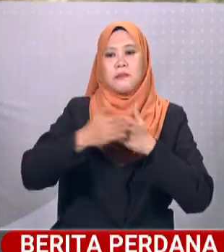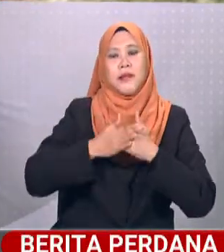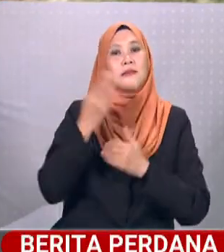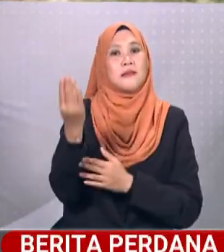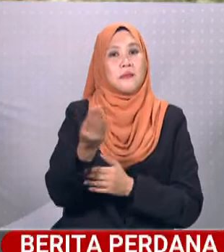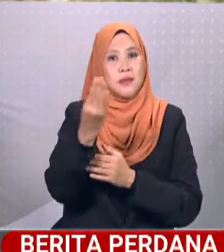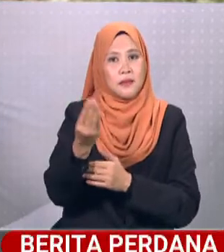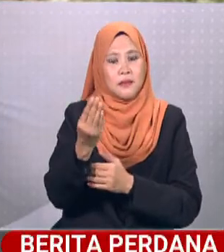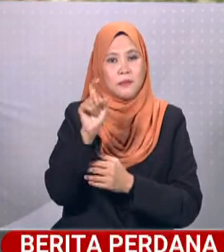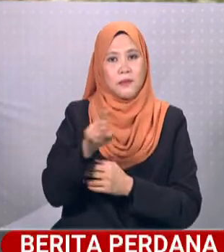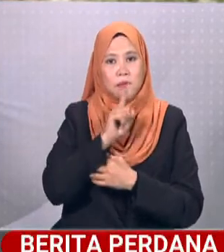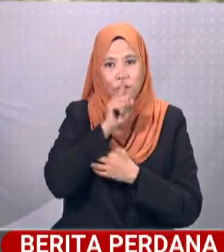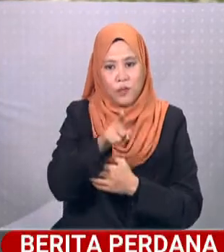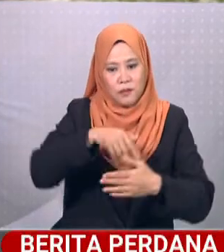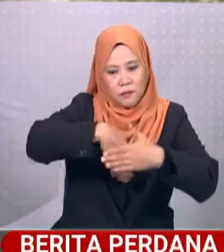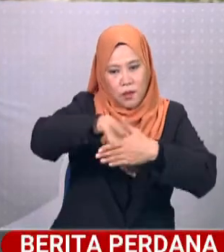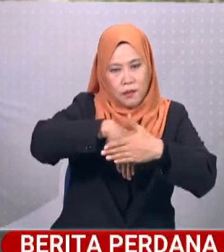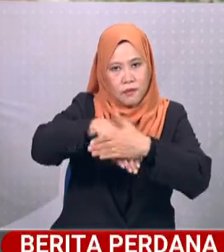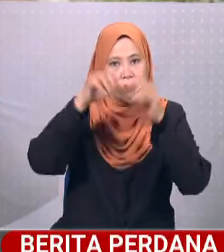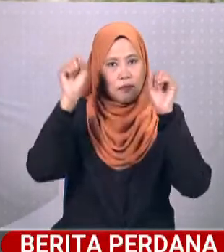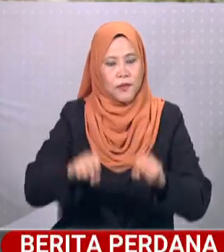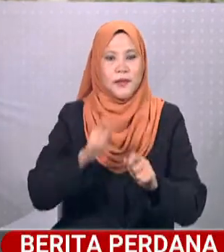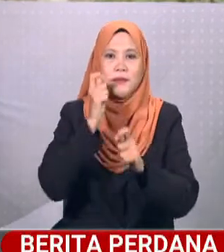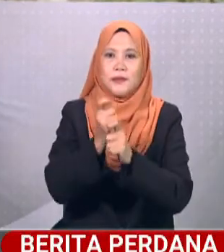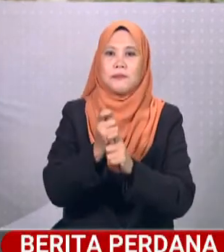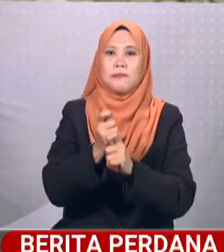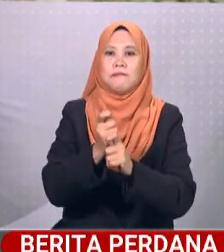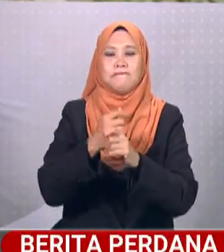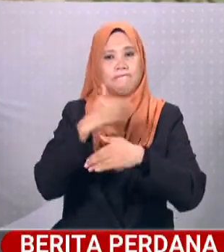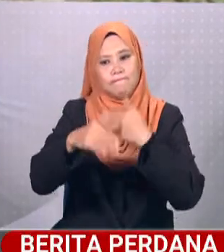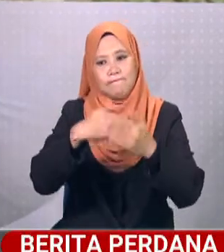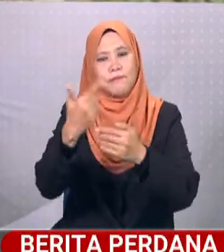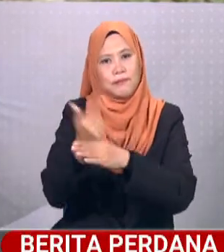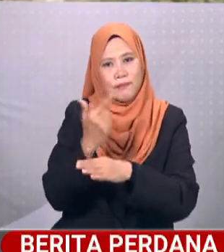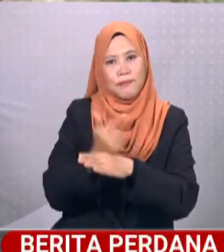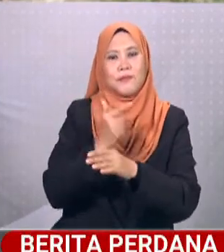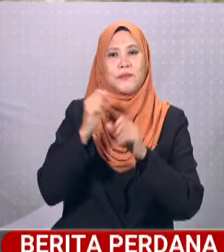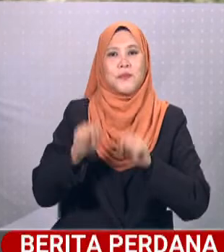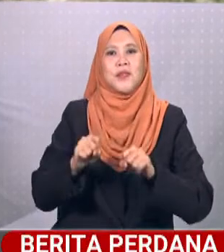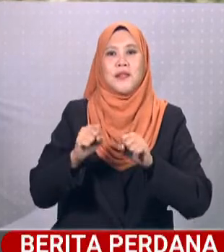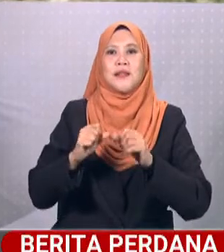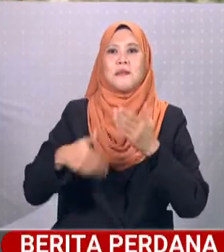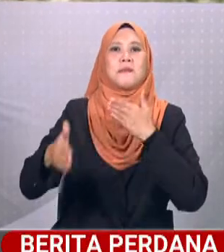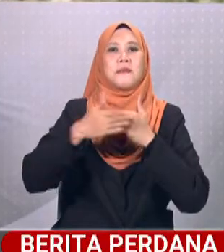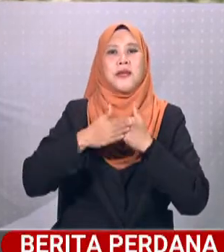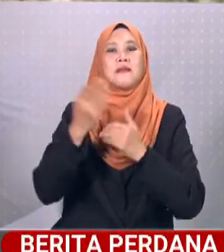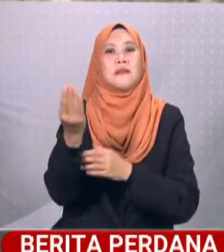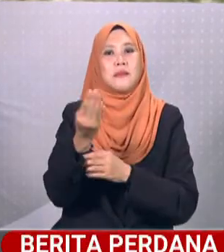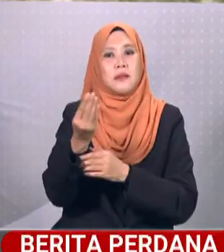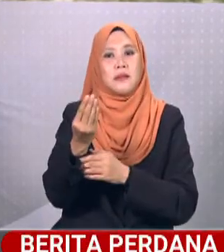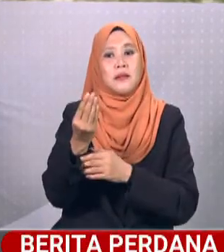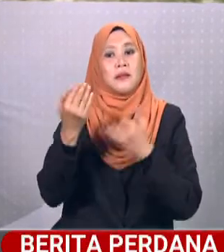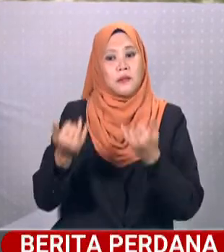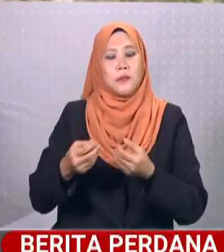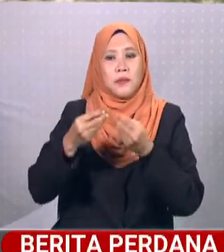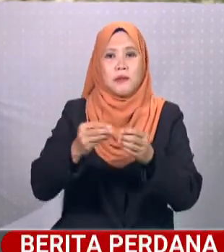kala, iaitu memastikan bola sepak mampu mengekalkan kelangsungannya dan kembalikan kemerdekaan. Pandemik ini amat memberi